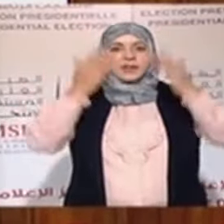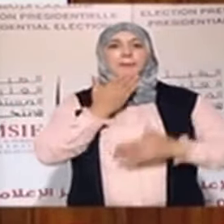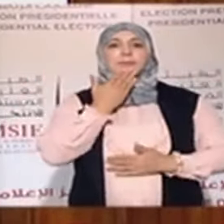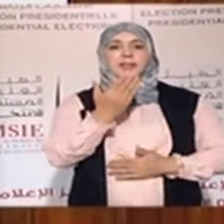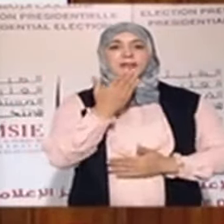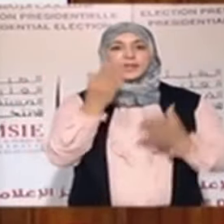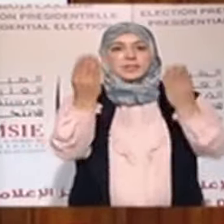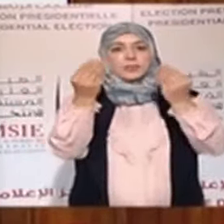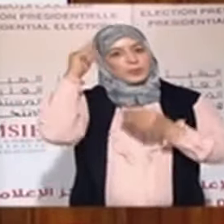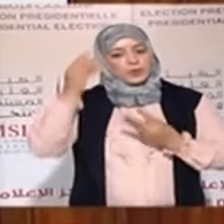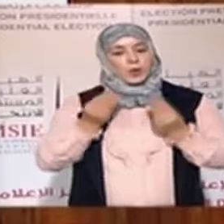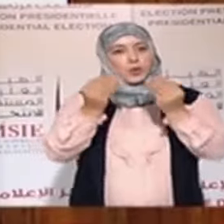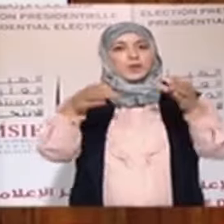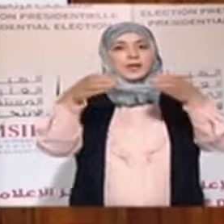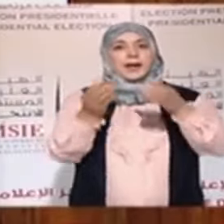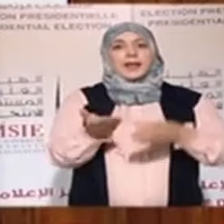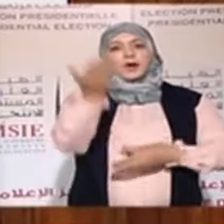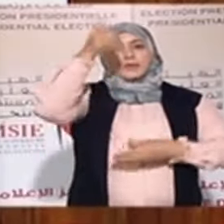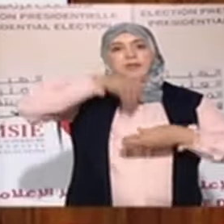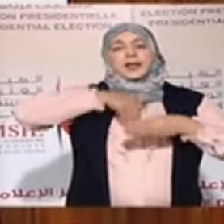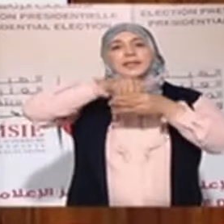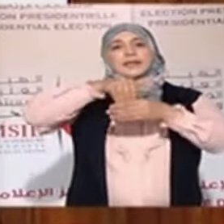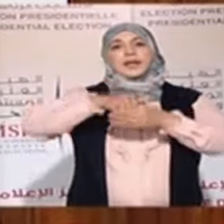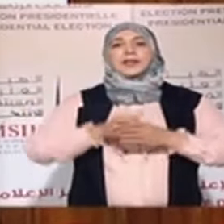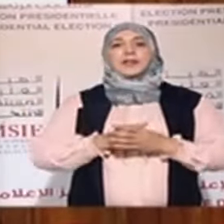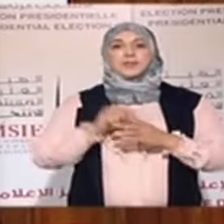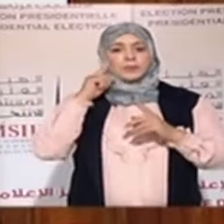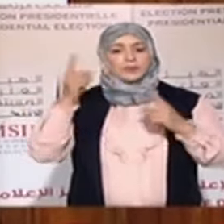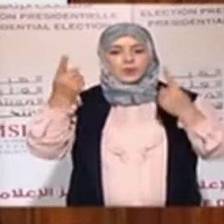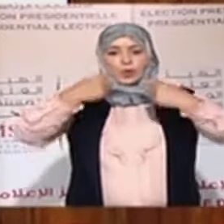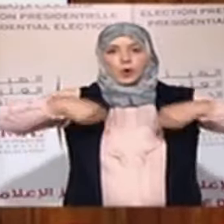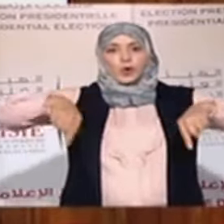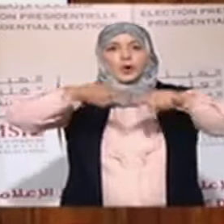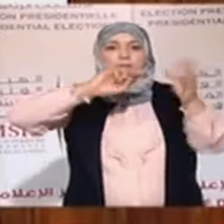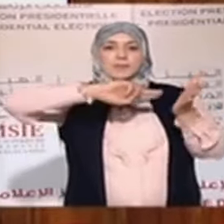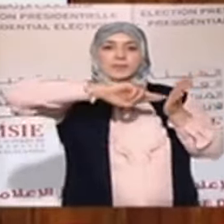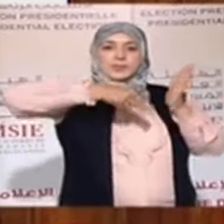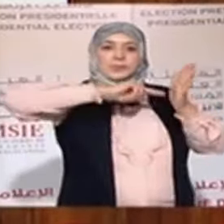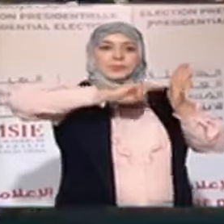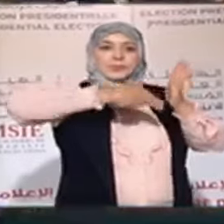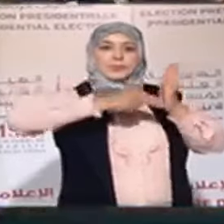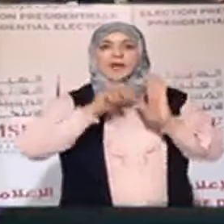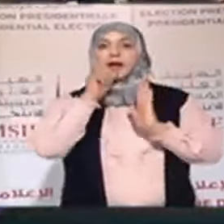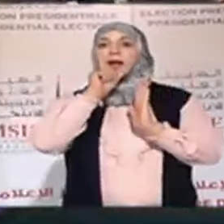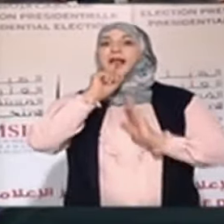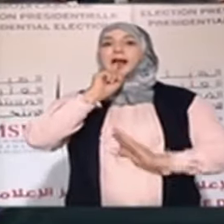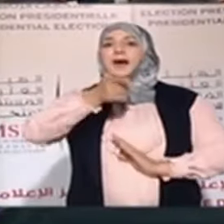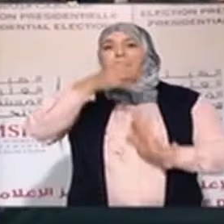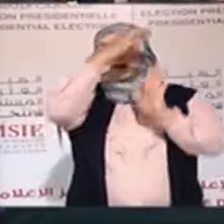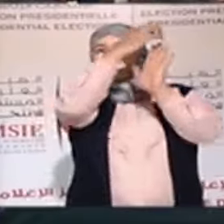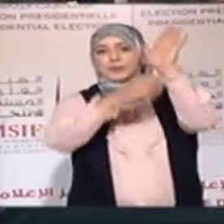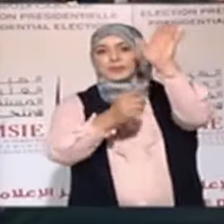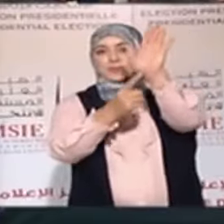على ذمة الهيئة، وصادق المجلس بإجماع أعضائه على القرار الآتي